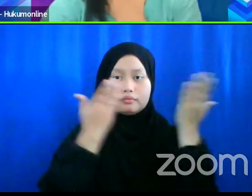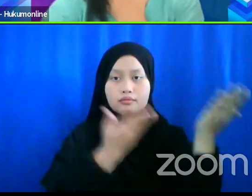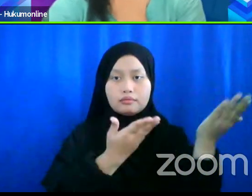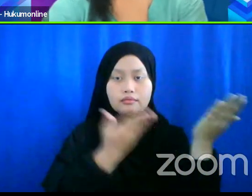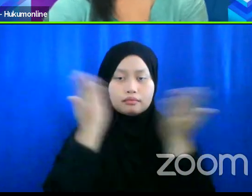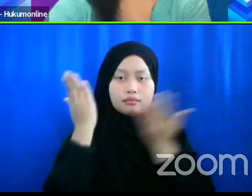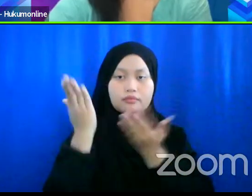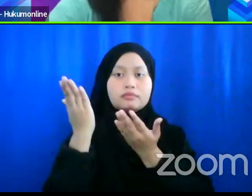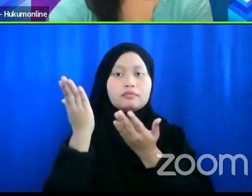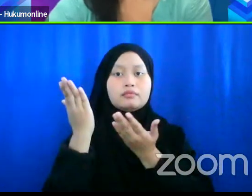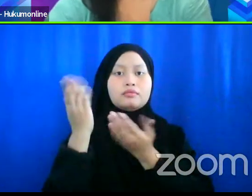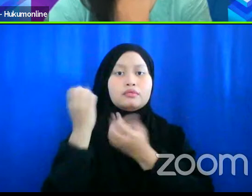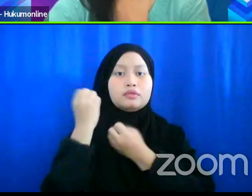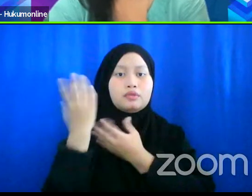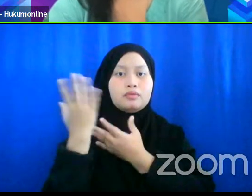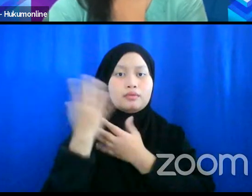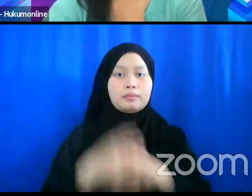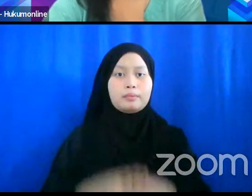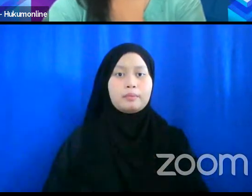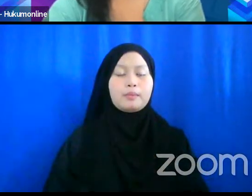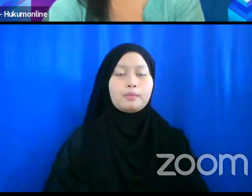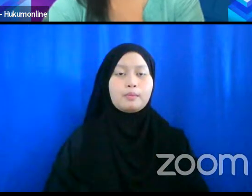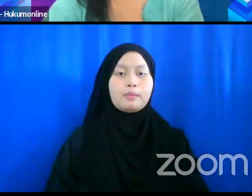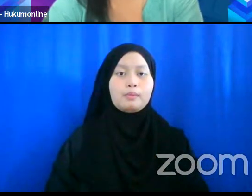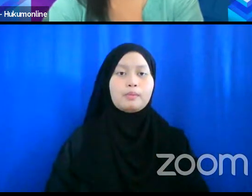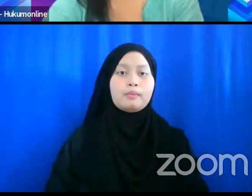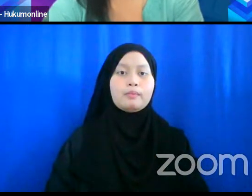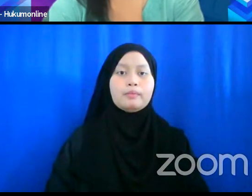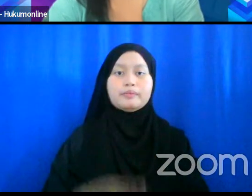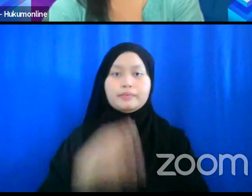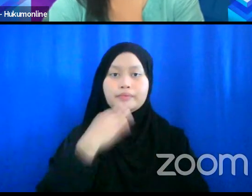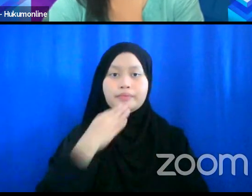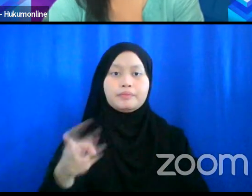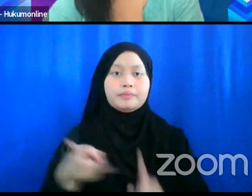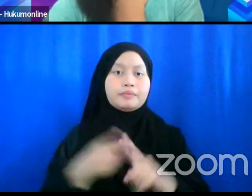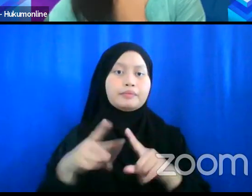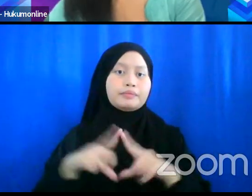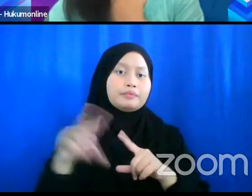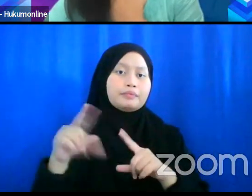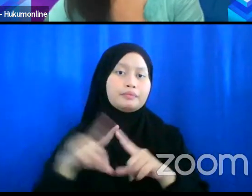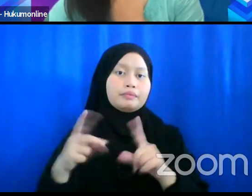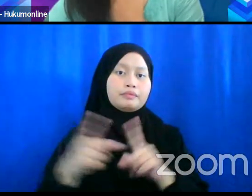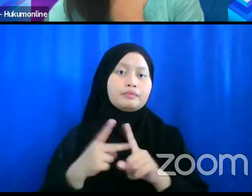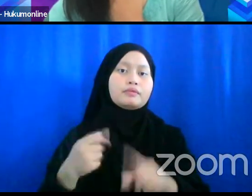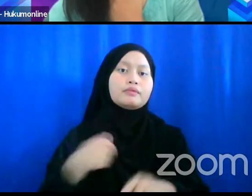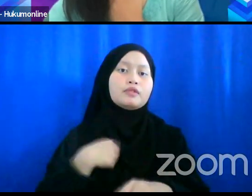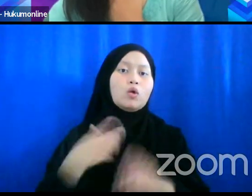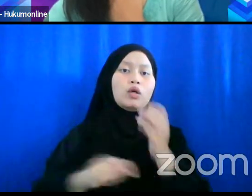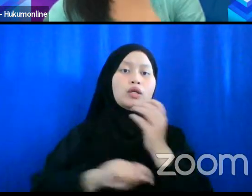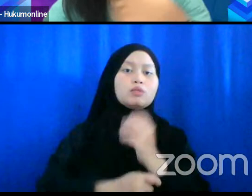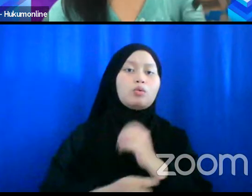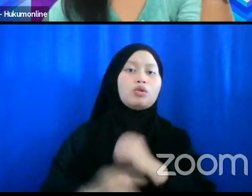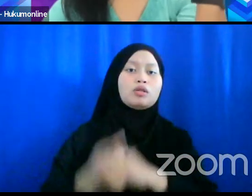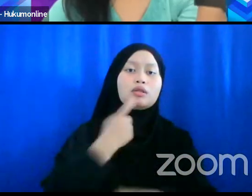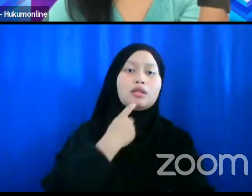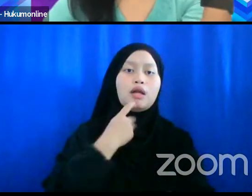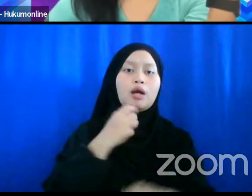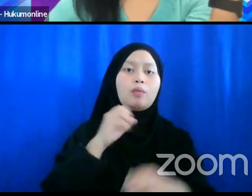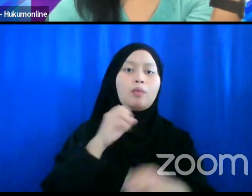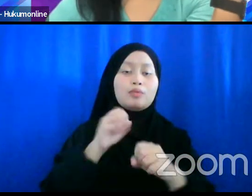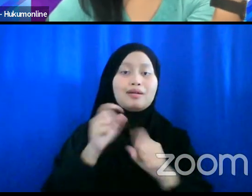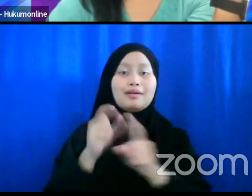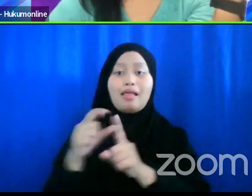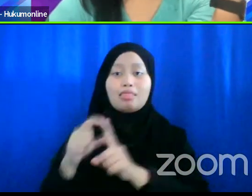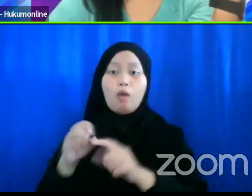pertanyaan-pertanyaan tadi deh makasih Mbak Farah ke mungkin saya mau menanggapi terkait dengan kebocoran data